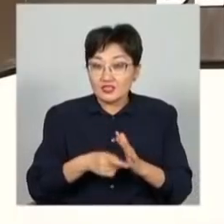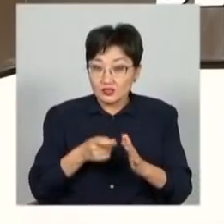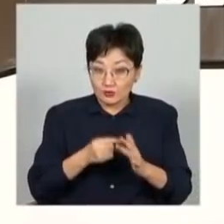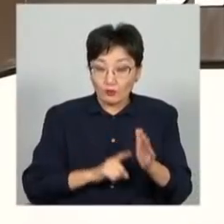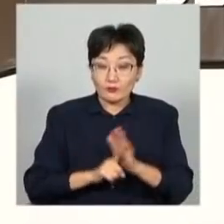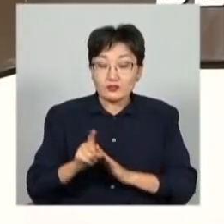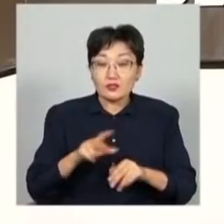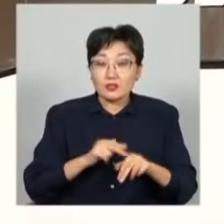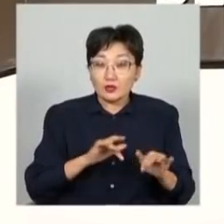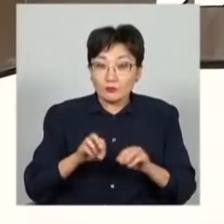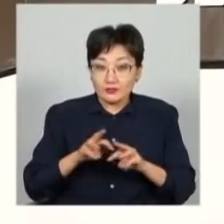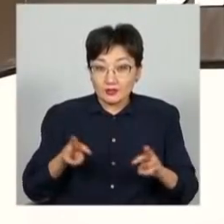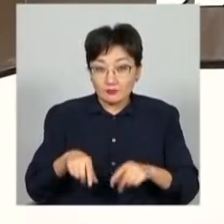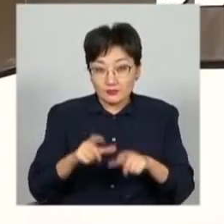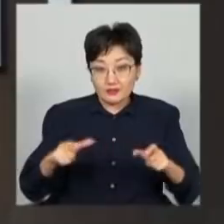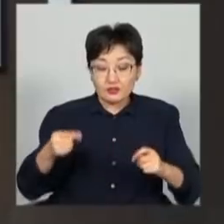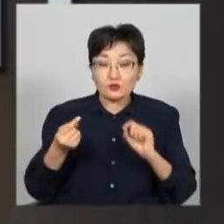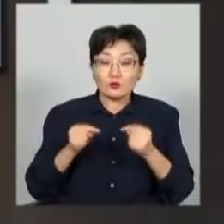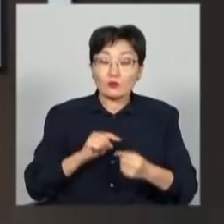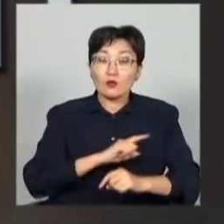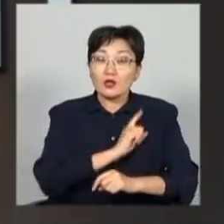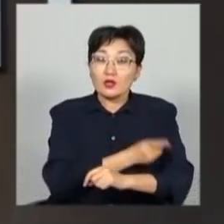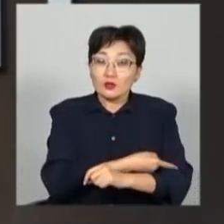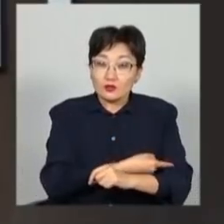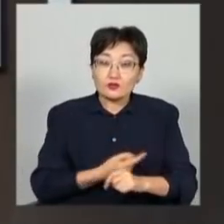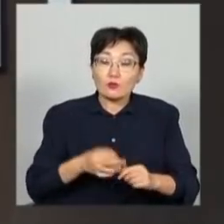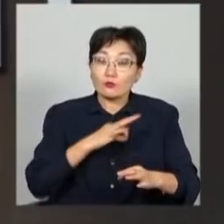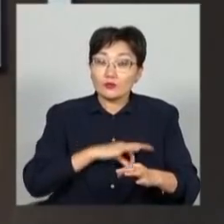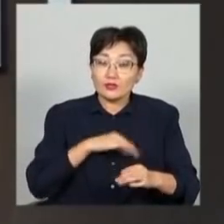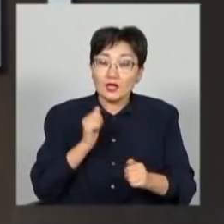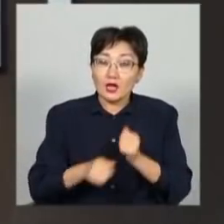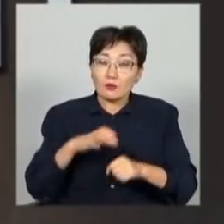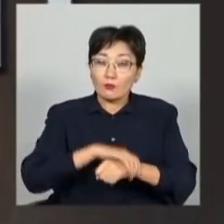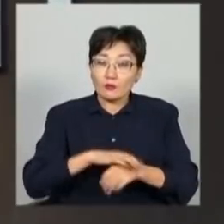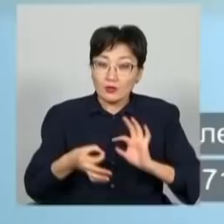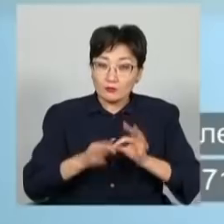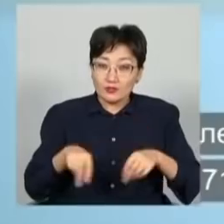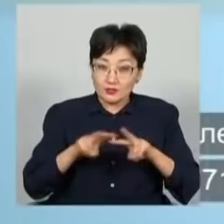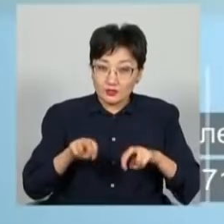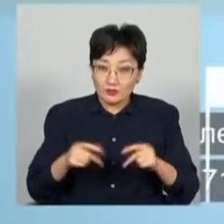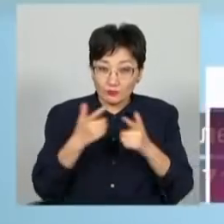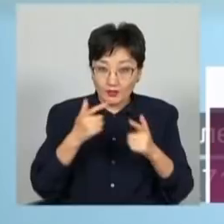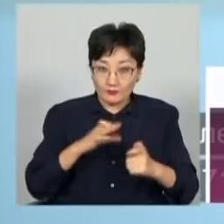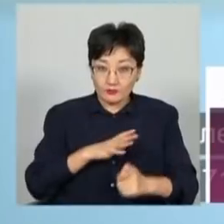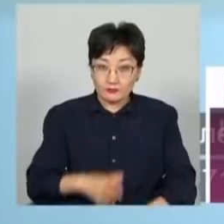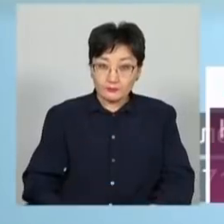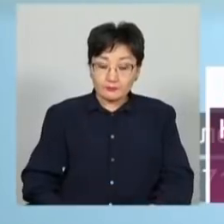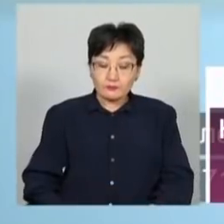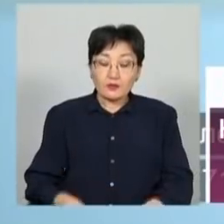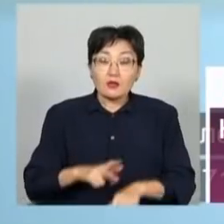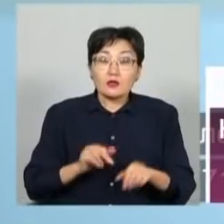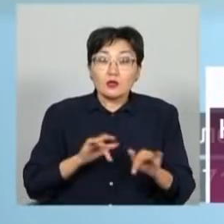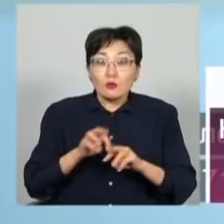bastaldı. Al İçki İşler Ministerligi azamattarga karşı küş koldanuudun her bir faktisinin mukayyat tekserletinin mälimdedi. İçki